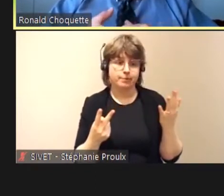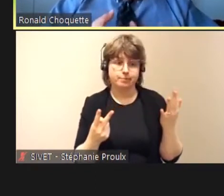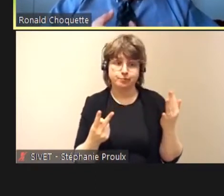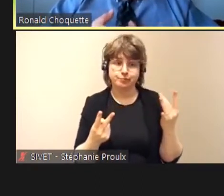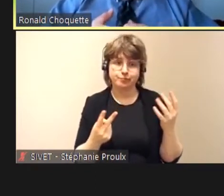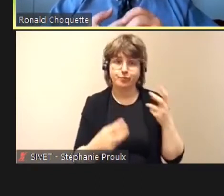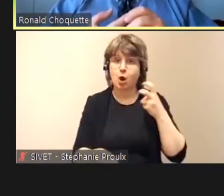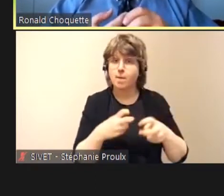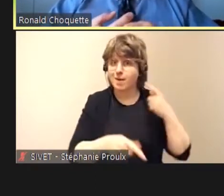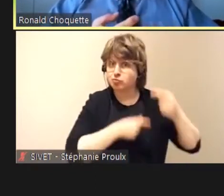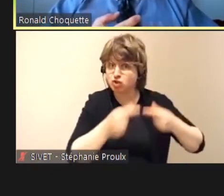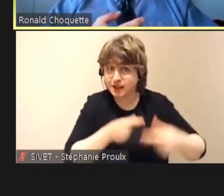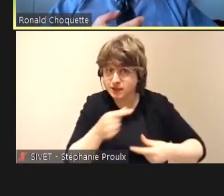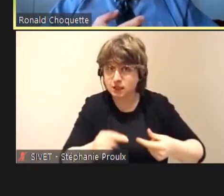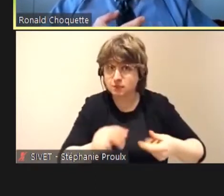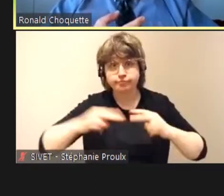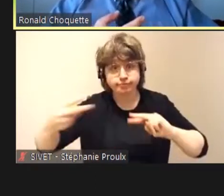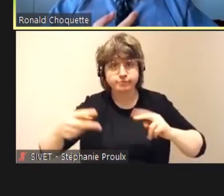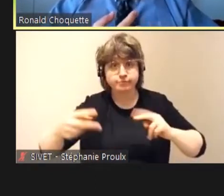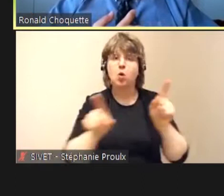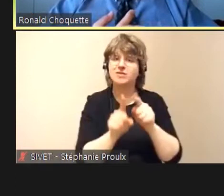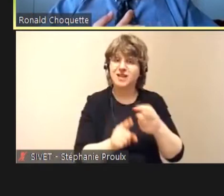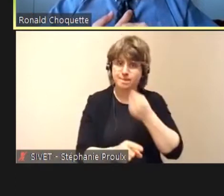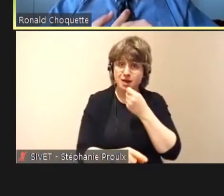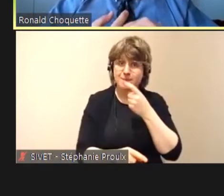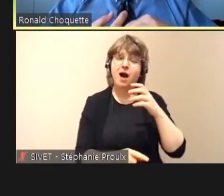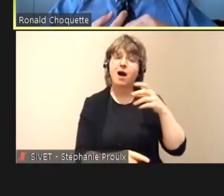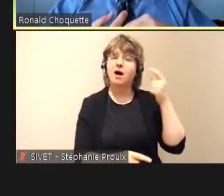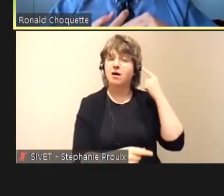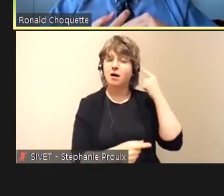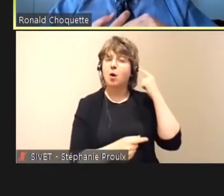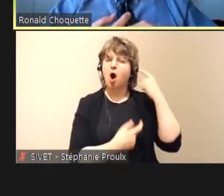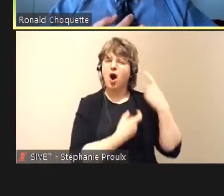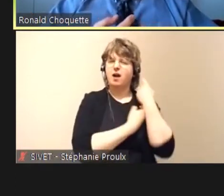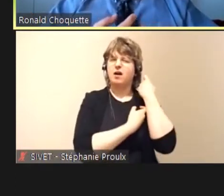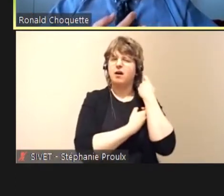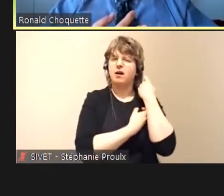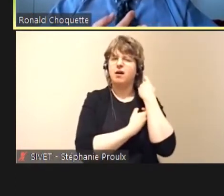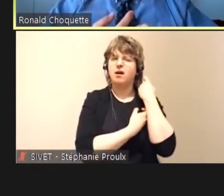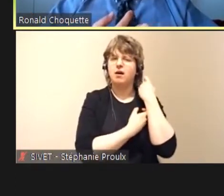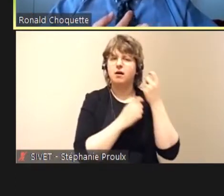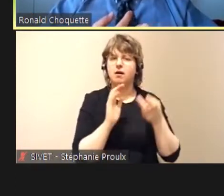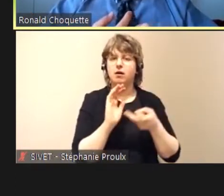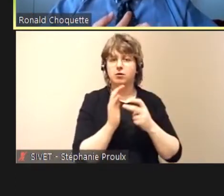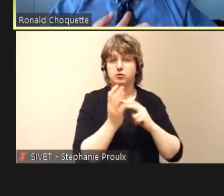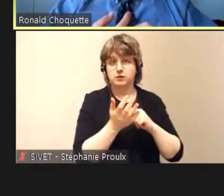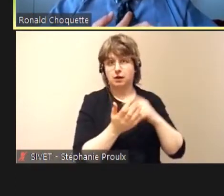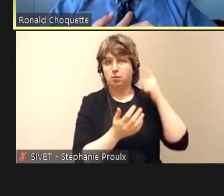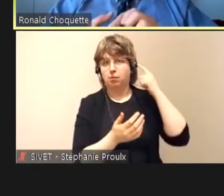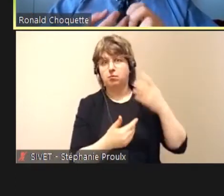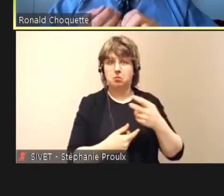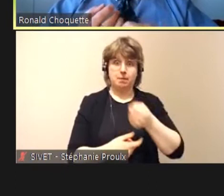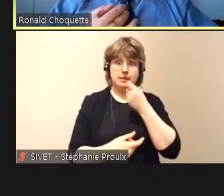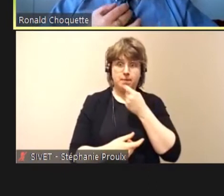des problèmes génétiques, des médicaments qu'on appelle autotoxiques. C'est des médicaments qui vont affecter le fonctionnement de